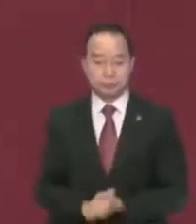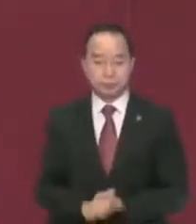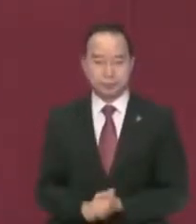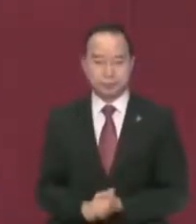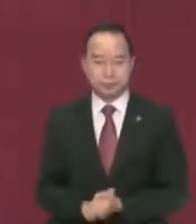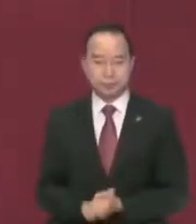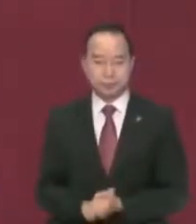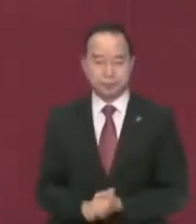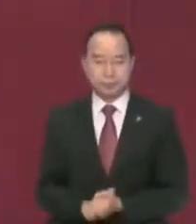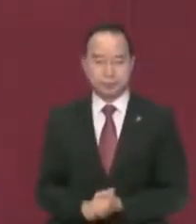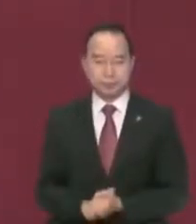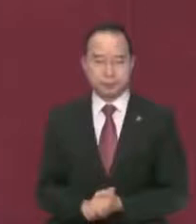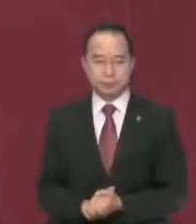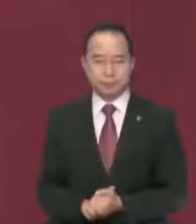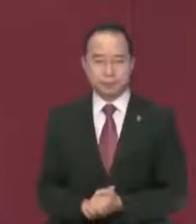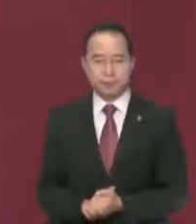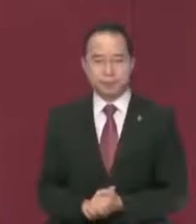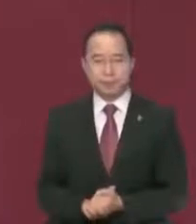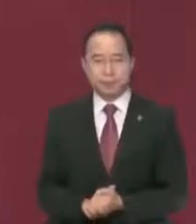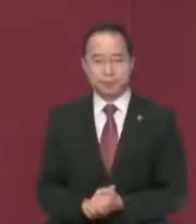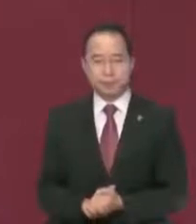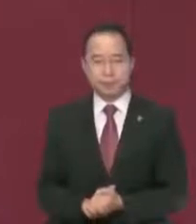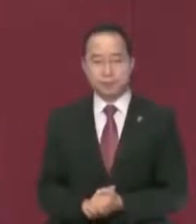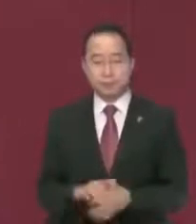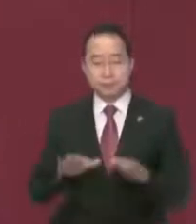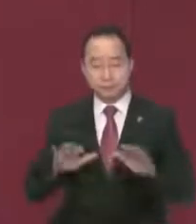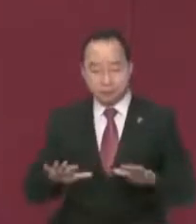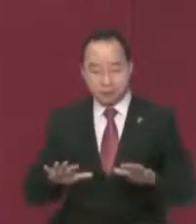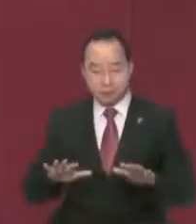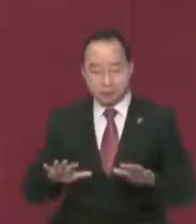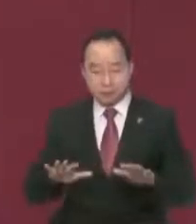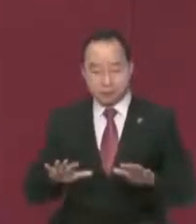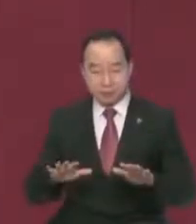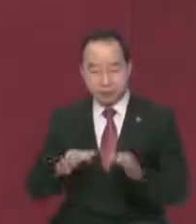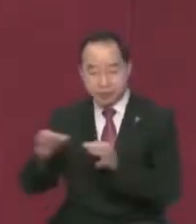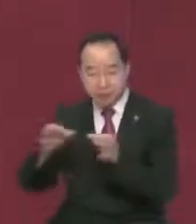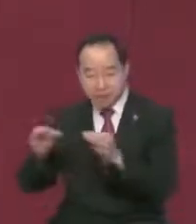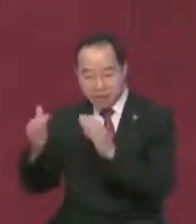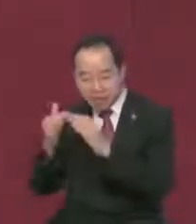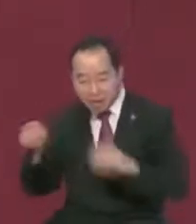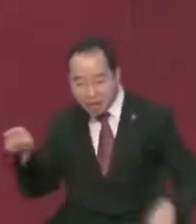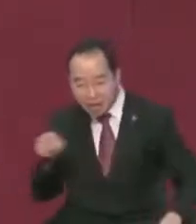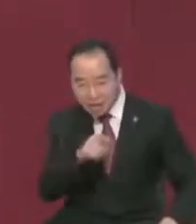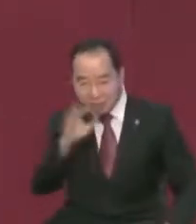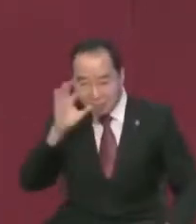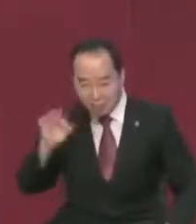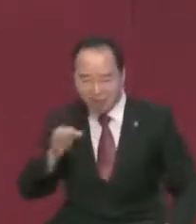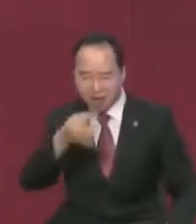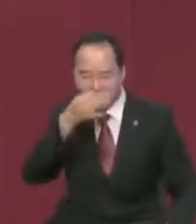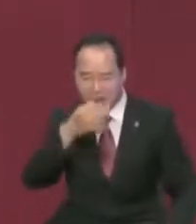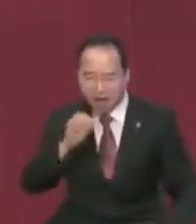힘듭니다, 힘듭니다, 힘듭니다라는 글을 써붙인 가게가 있습니다.